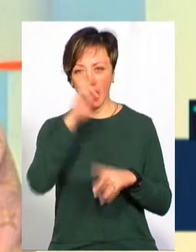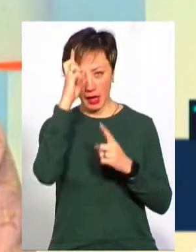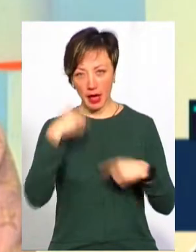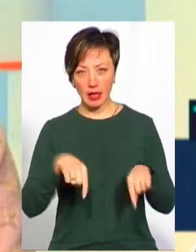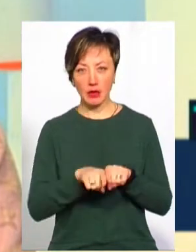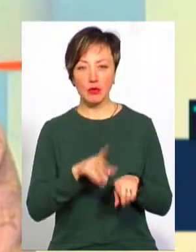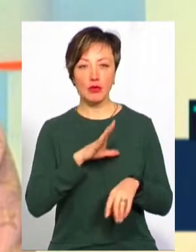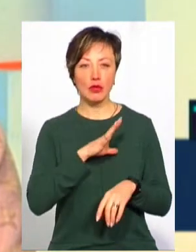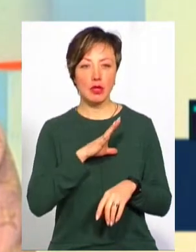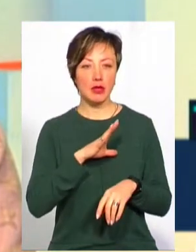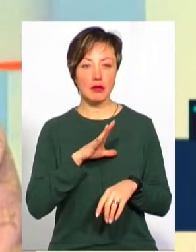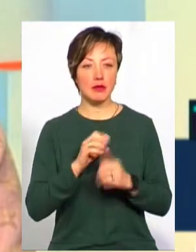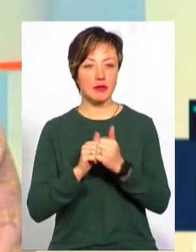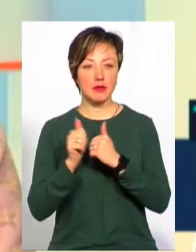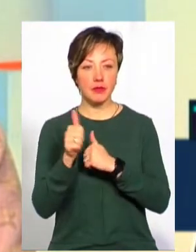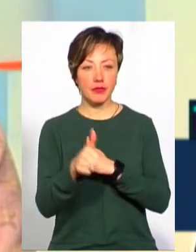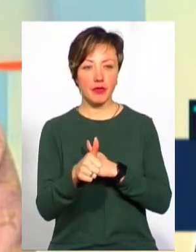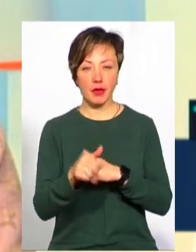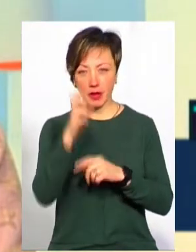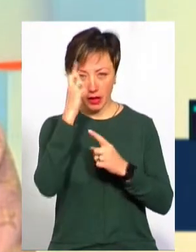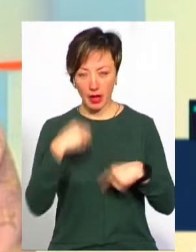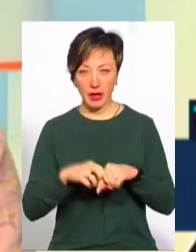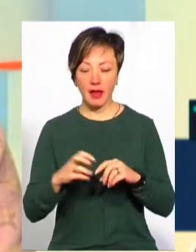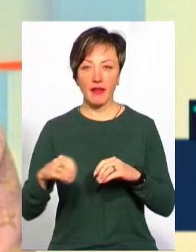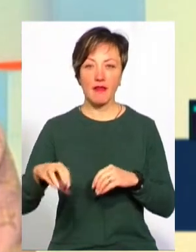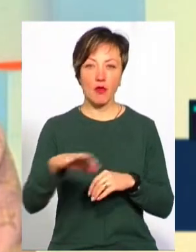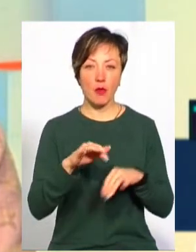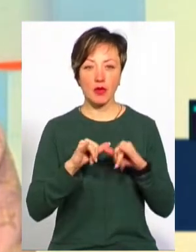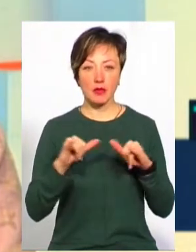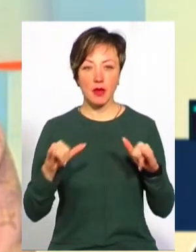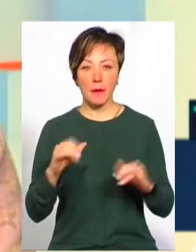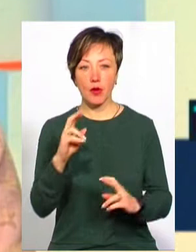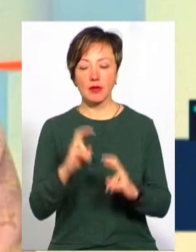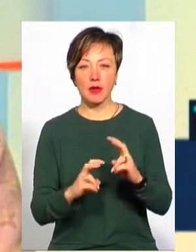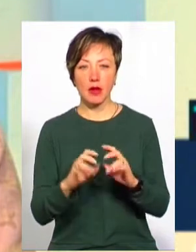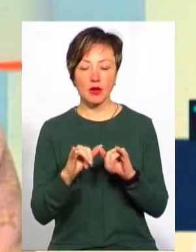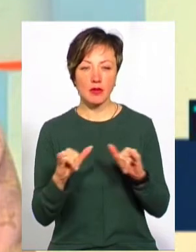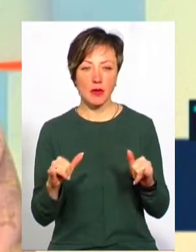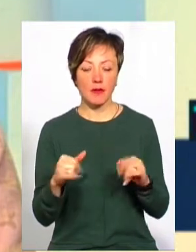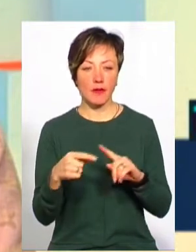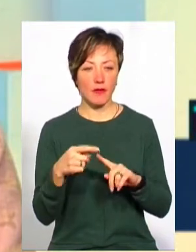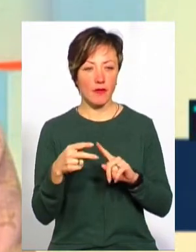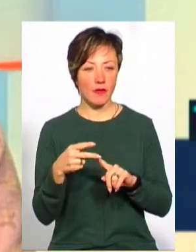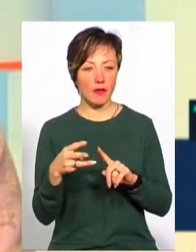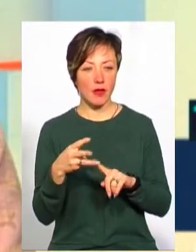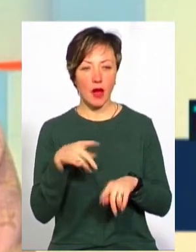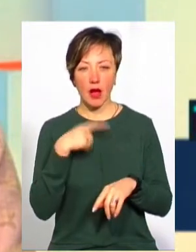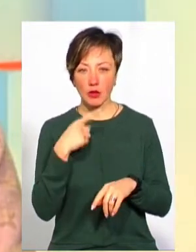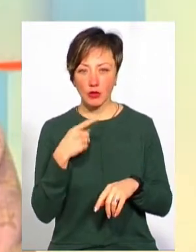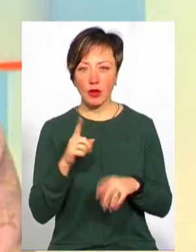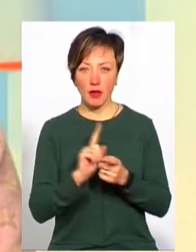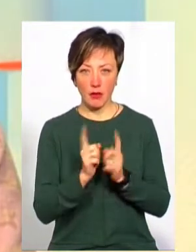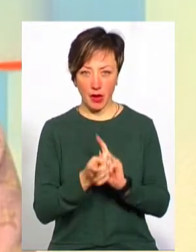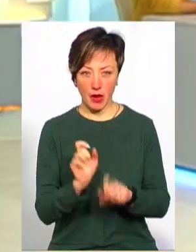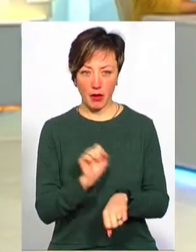країна була в першій двадцятці країн Європи. Так от, вся б країна розвивалась, промисловість так от на тут і існувала. Тобто він каже, що